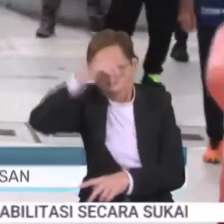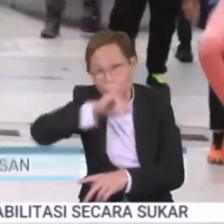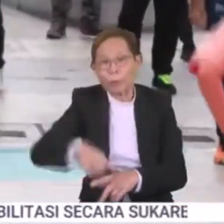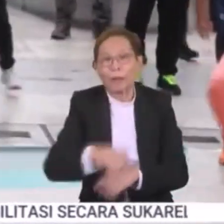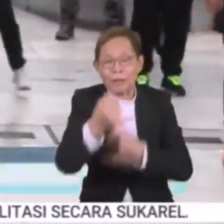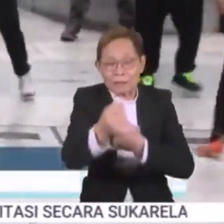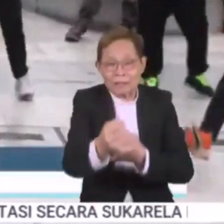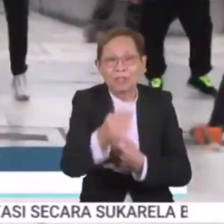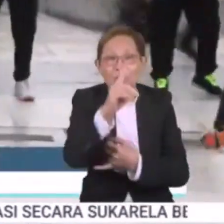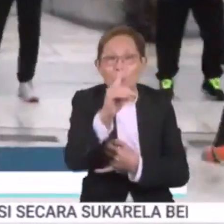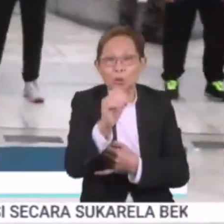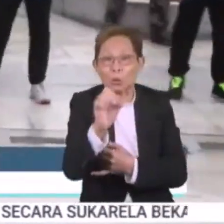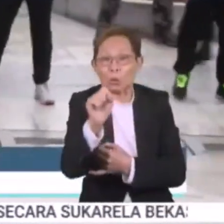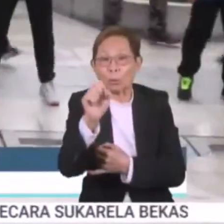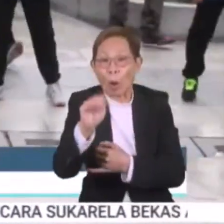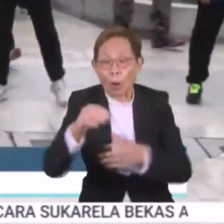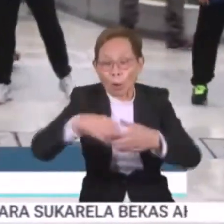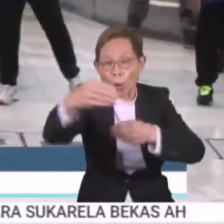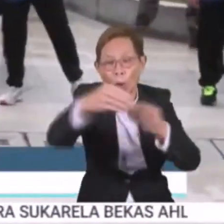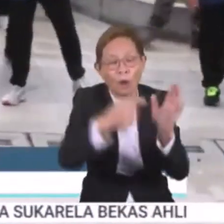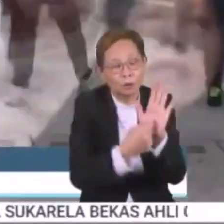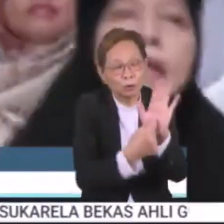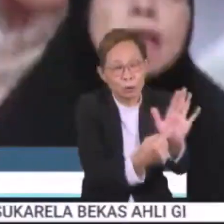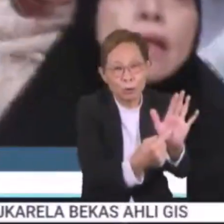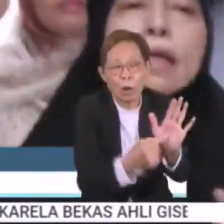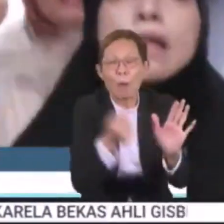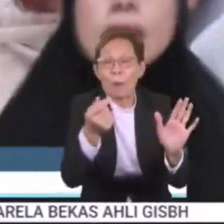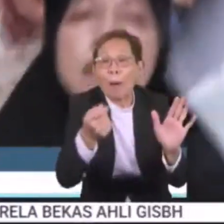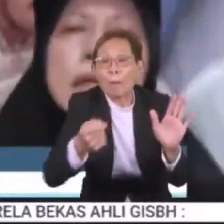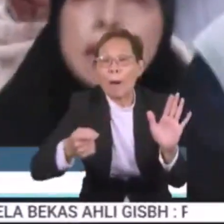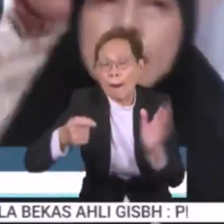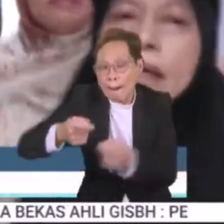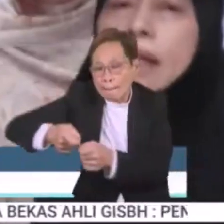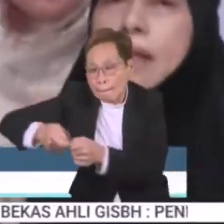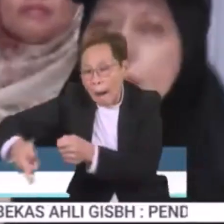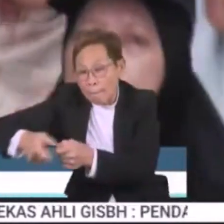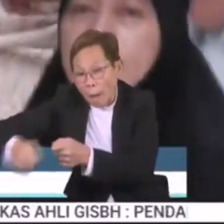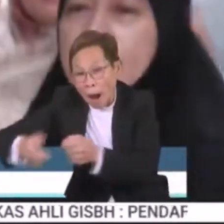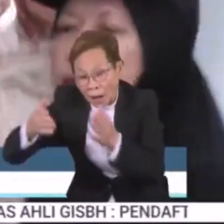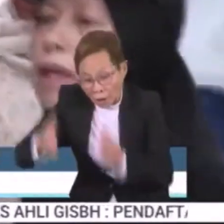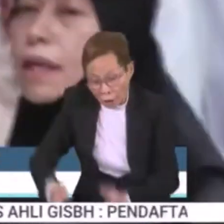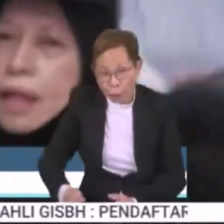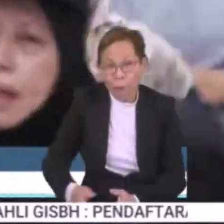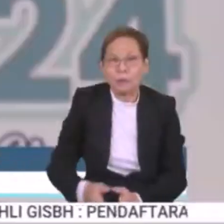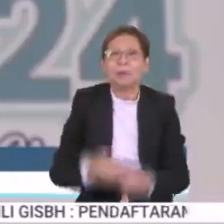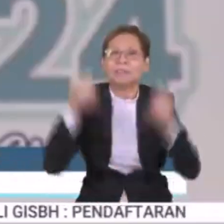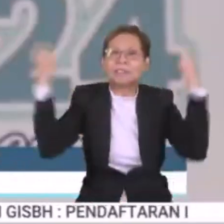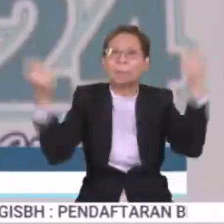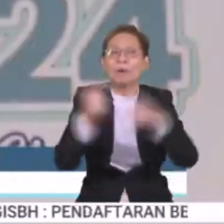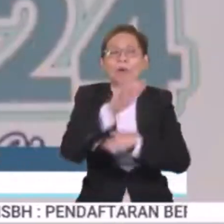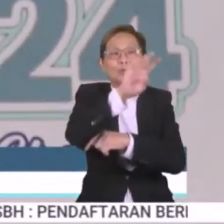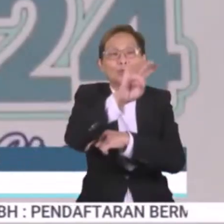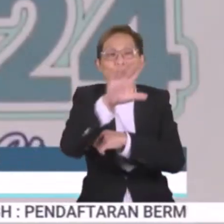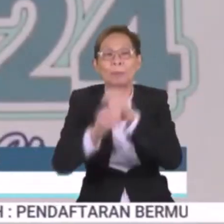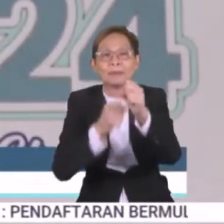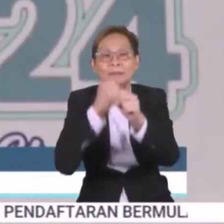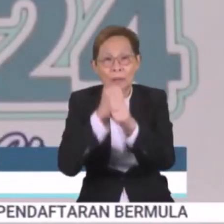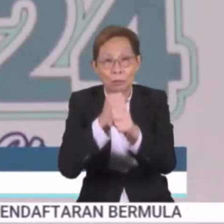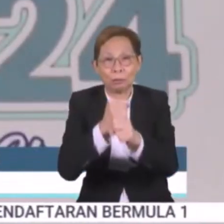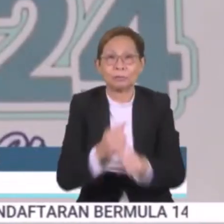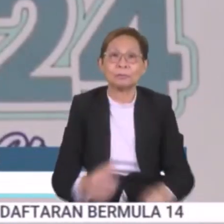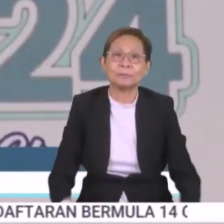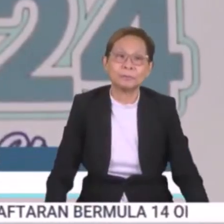Jabatan Perangkaan juga akan mengeluarkan indikator kos sara hidup mengikut daerah sempena sambutan Jubli Intan 75 tahun.